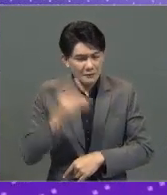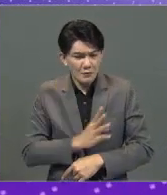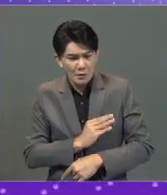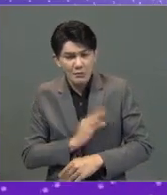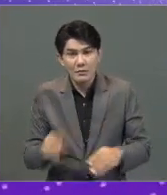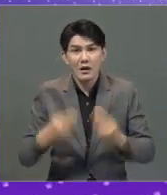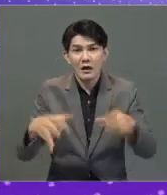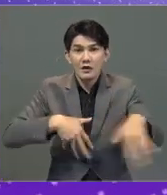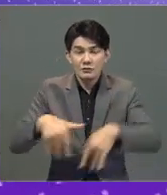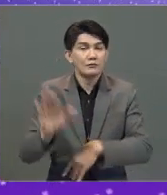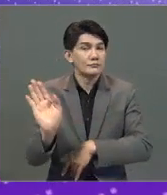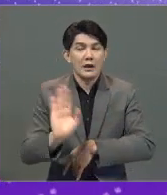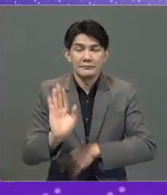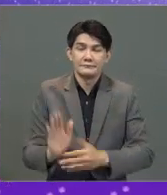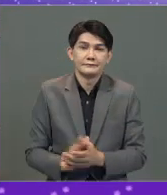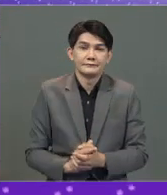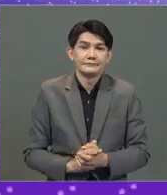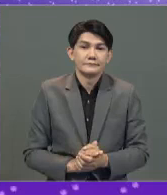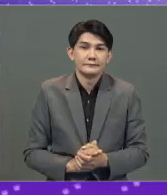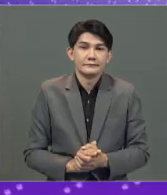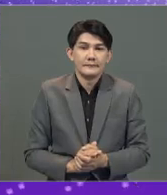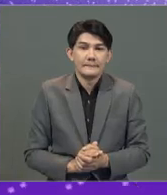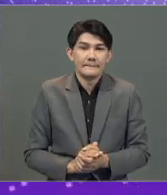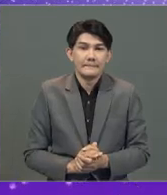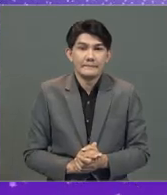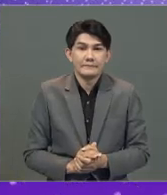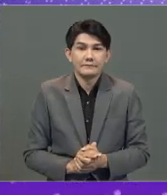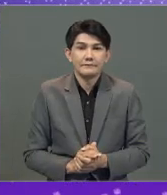การสร้างความตื่นตระหนกให้กับสังคมด้วยนะคะม.ค